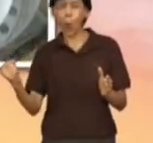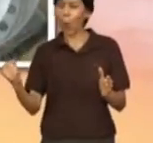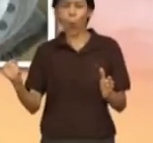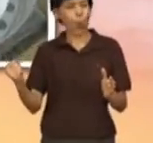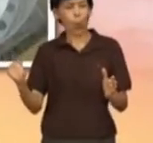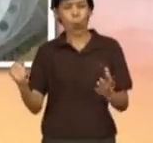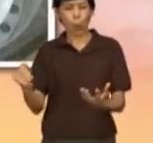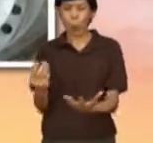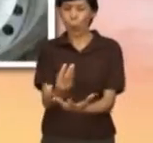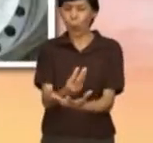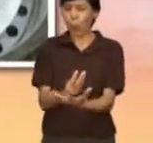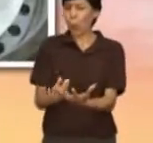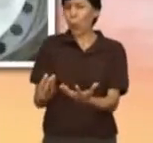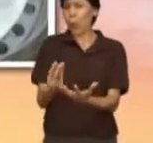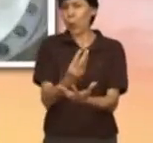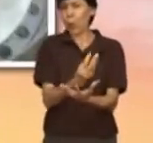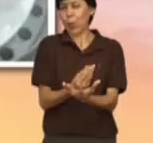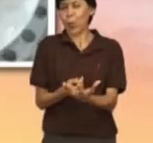ว